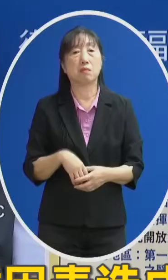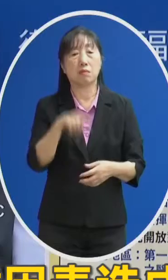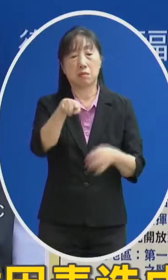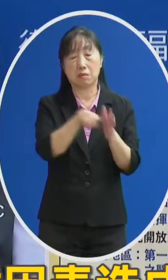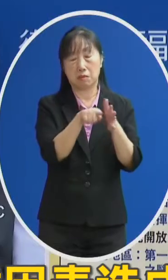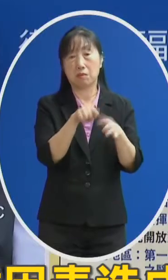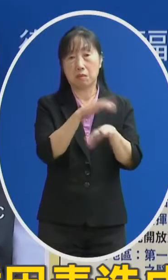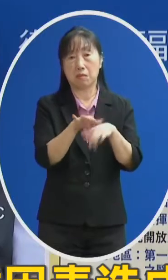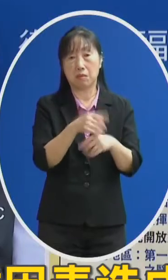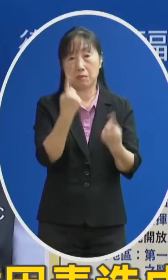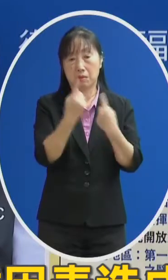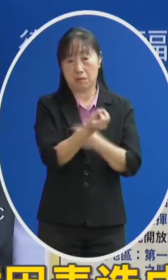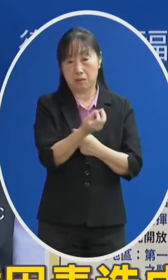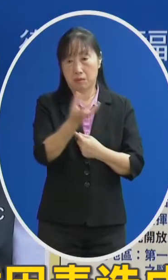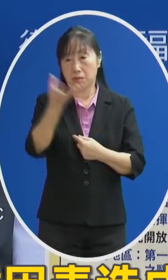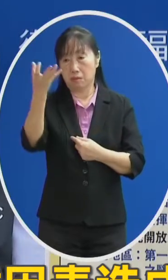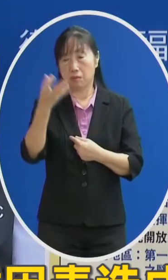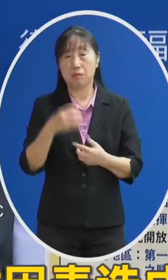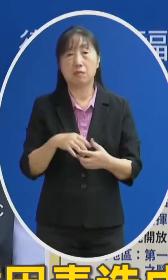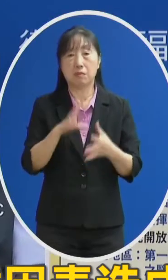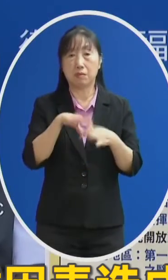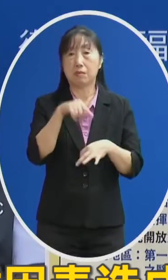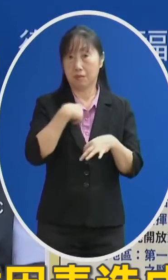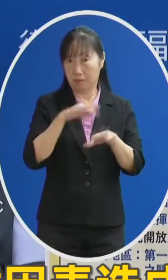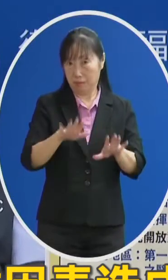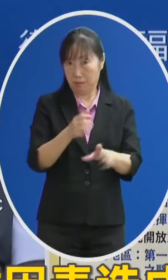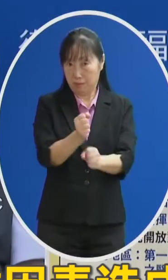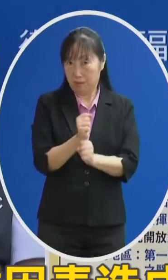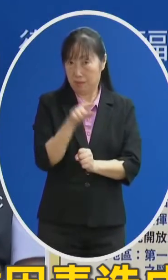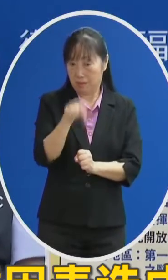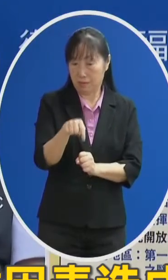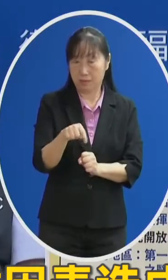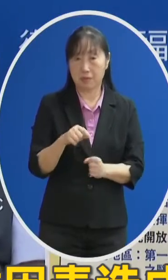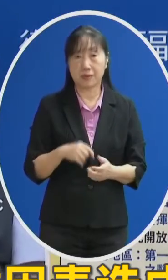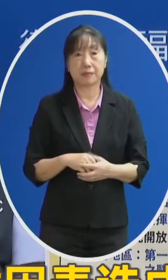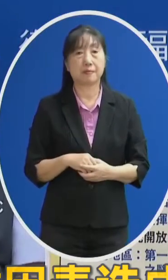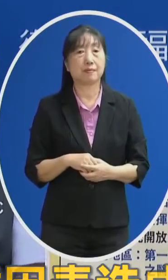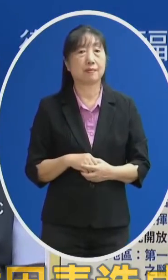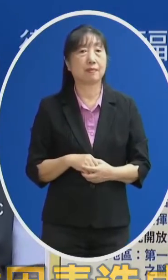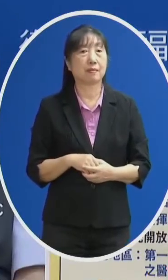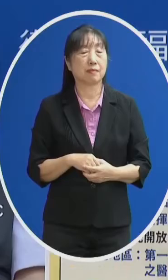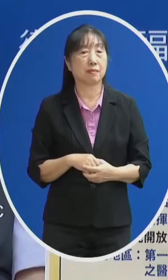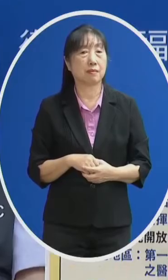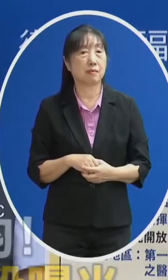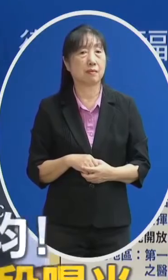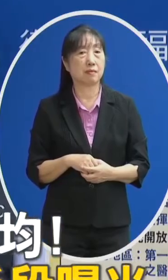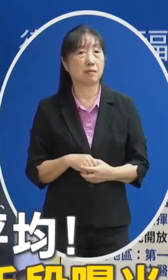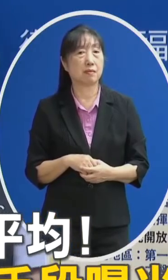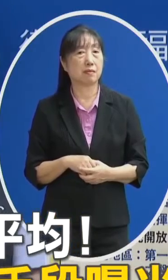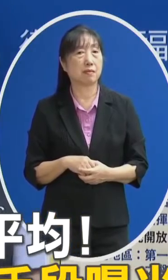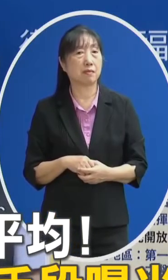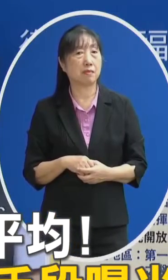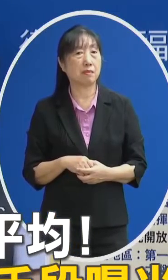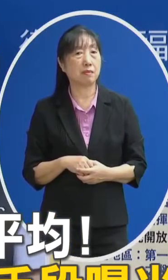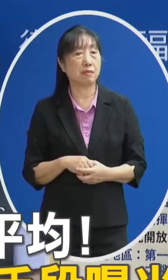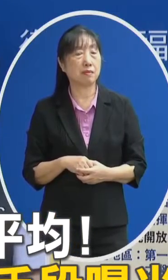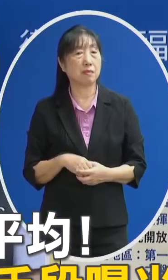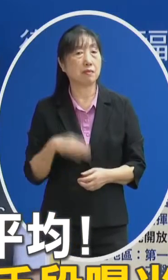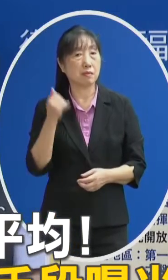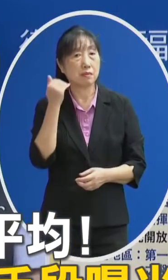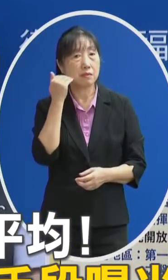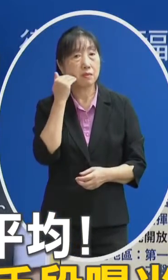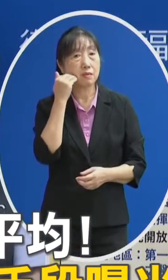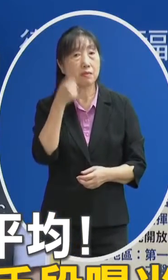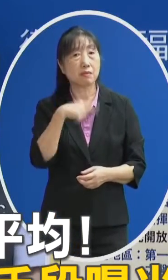一个阶段哈，所以这个当然也是我们密切观察的部分。那此外，当然，如果